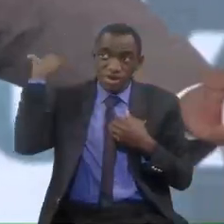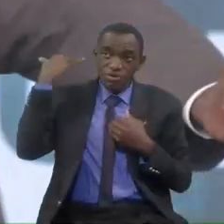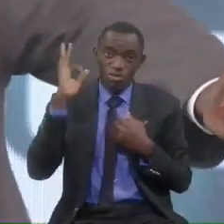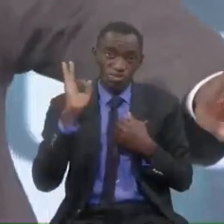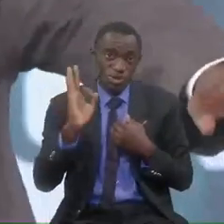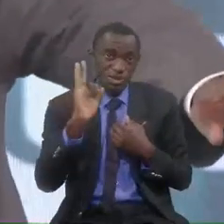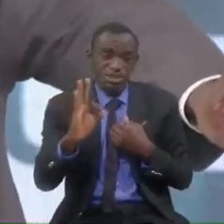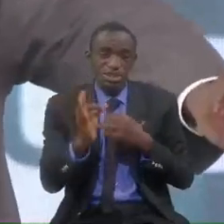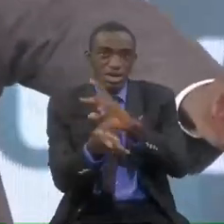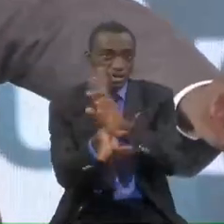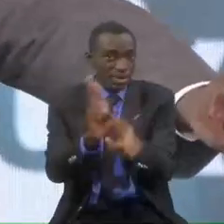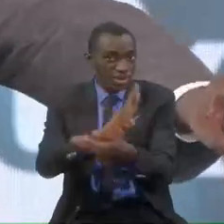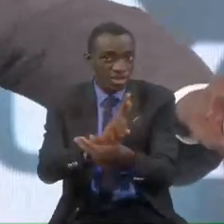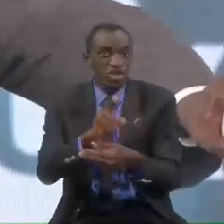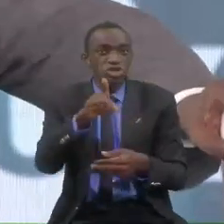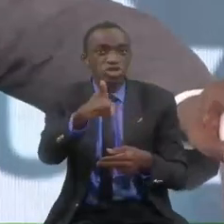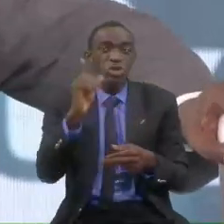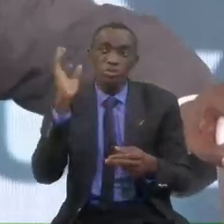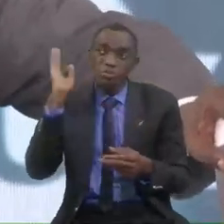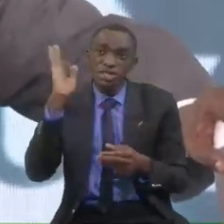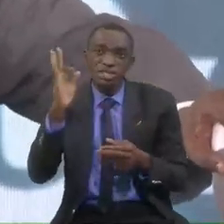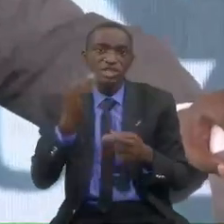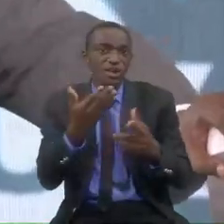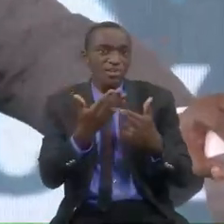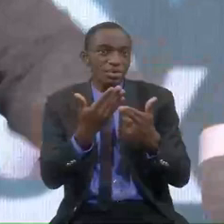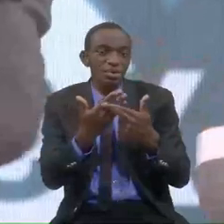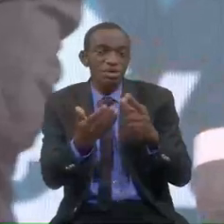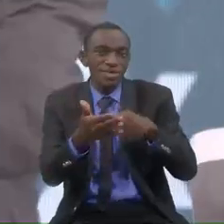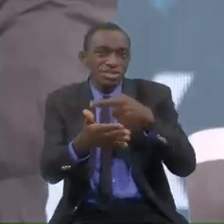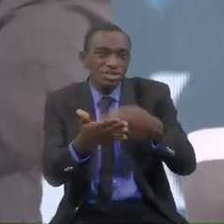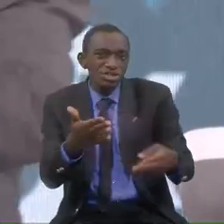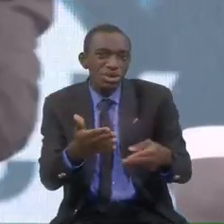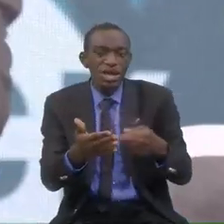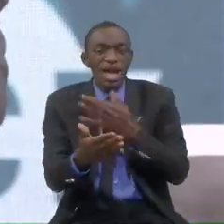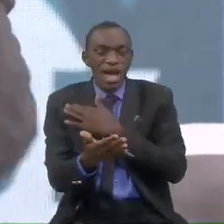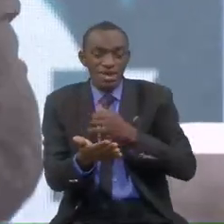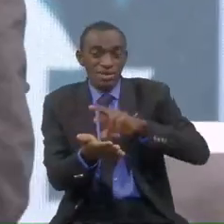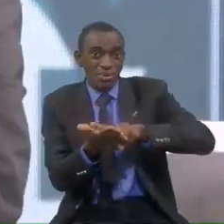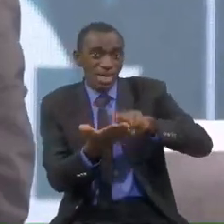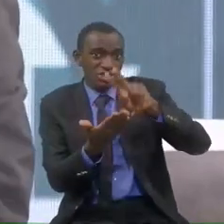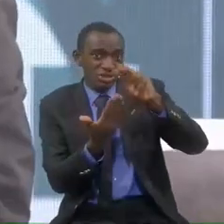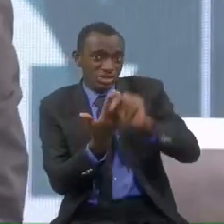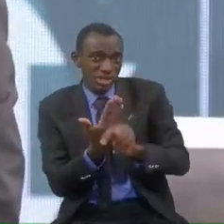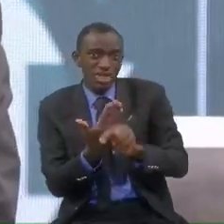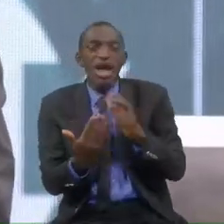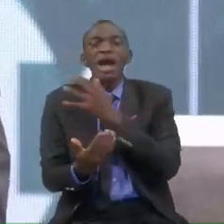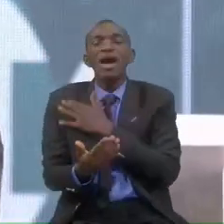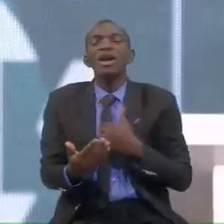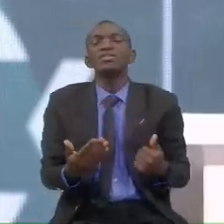restitution, la justice? Si votre justice ne surpasse celle des scribes et des pharisiens,